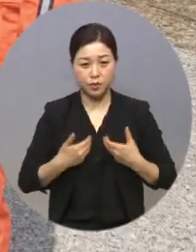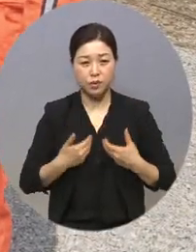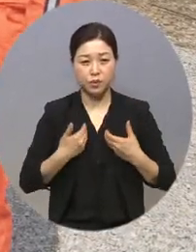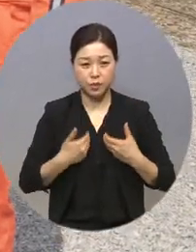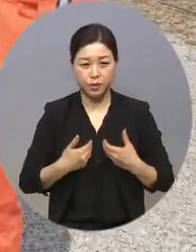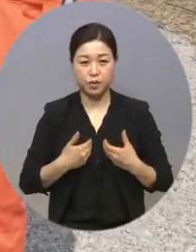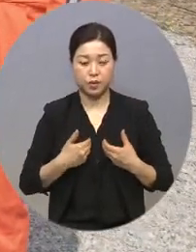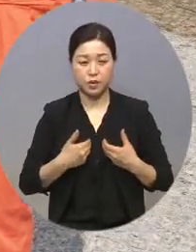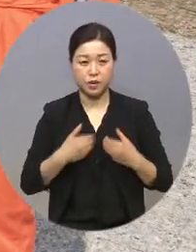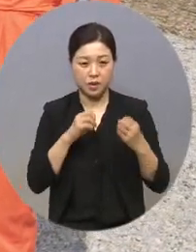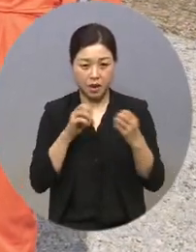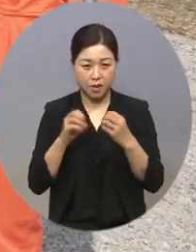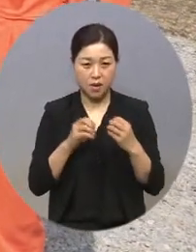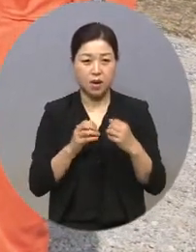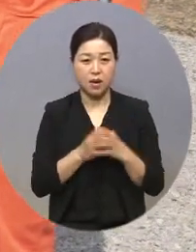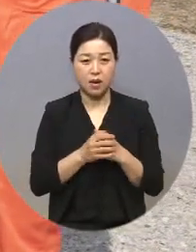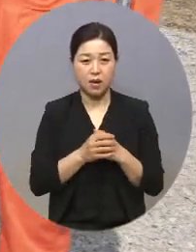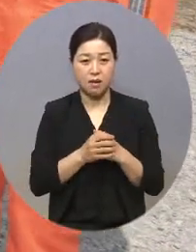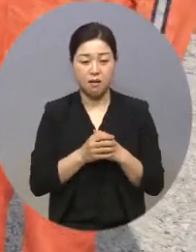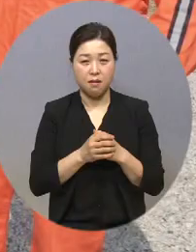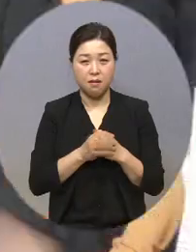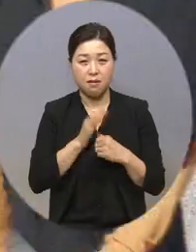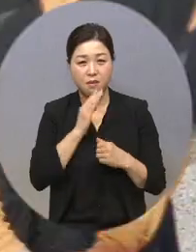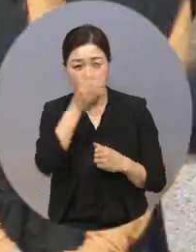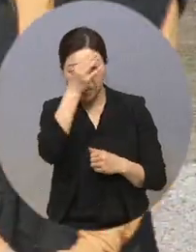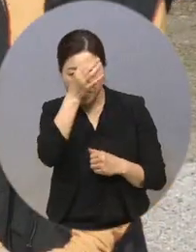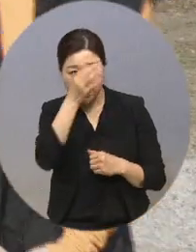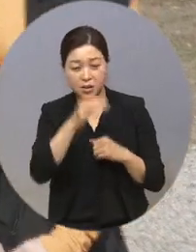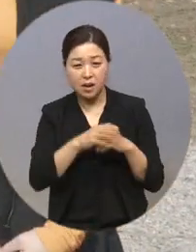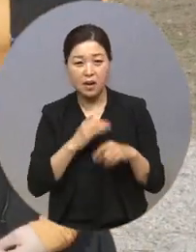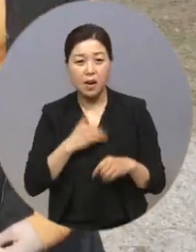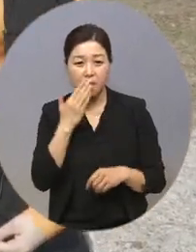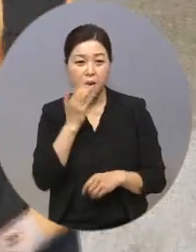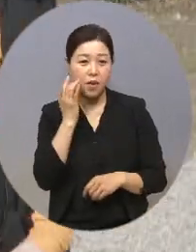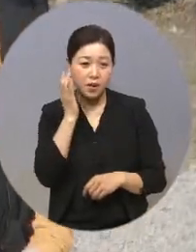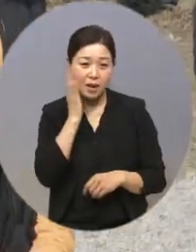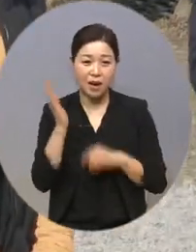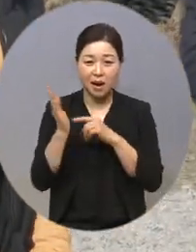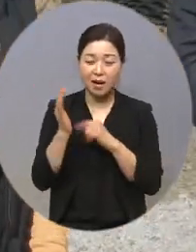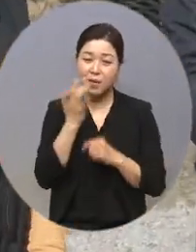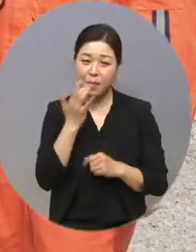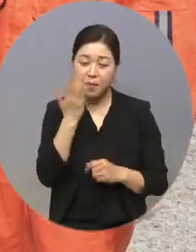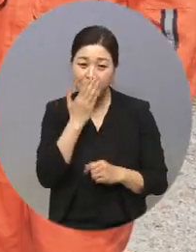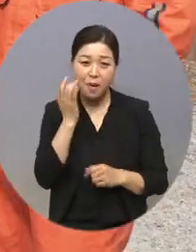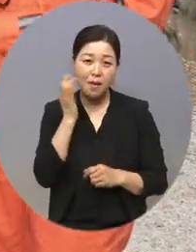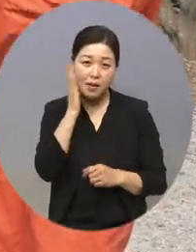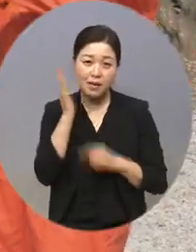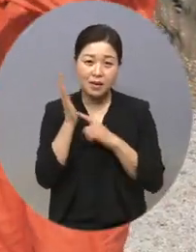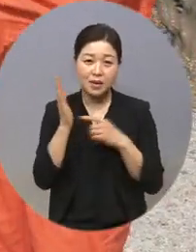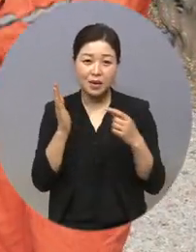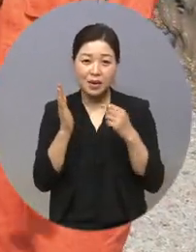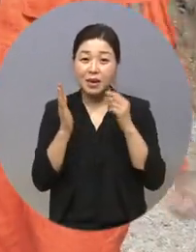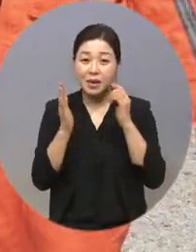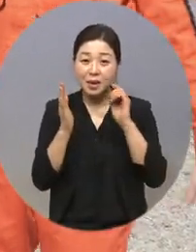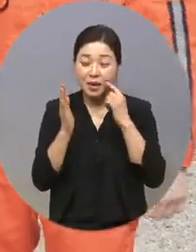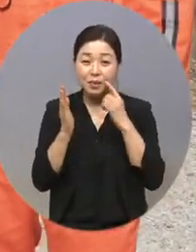죄송해요. 정말 죄송한데 벌이. 벌이 또. 벌도 미를 알아보는구나. 로맨틱한데요?